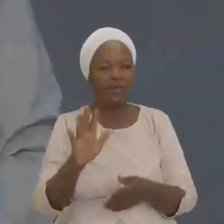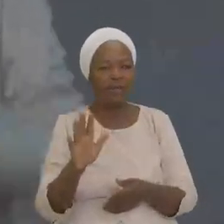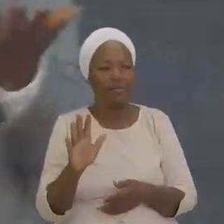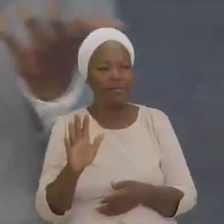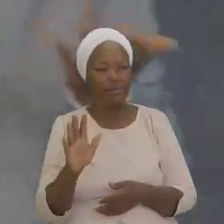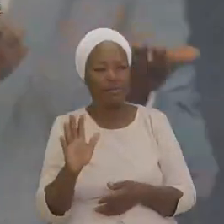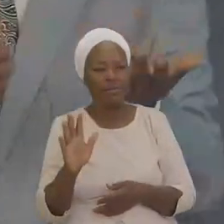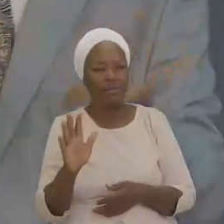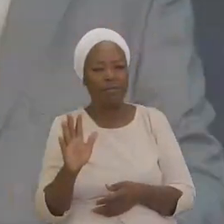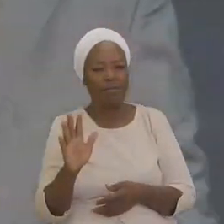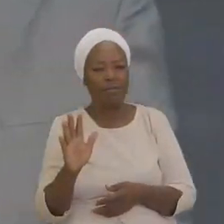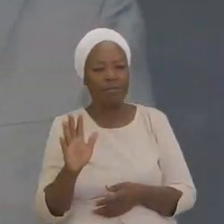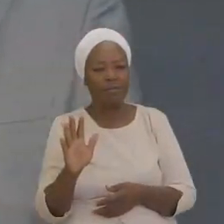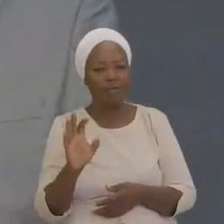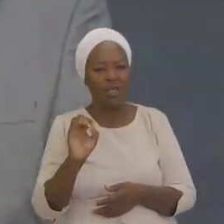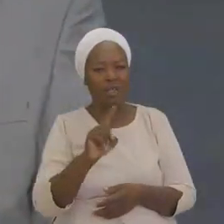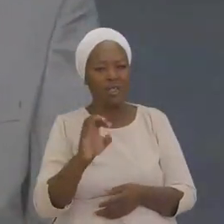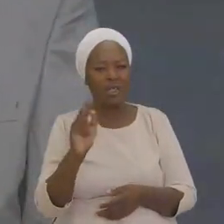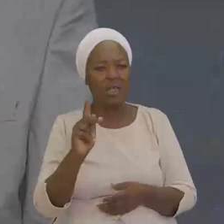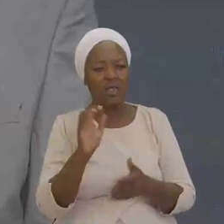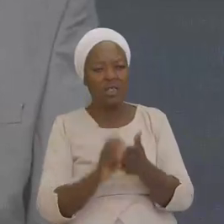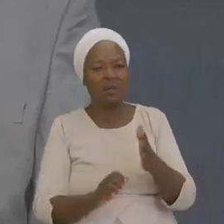Ézéchiel 36, 25.